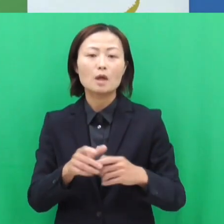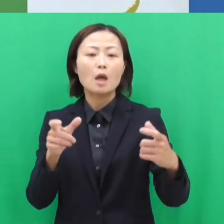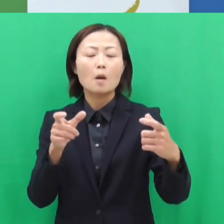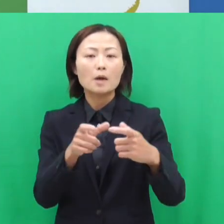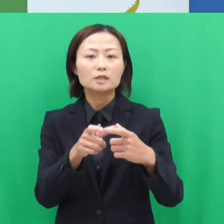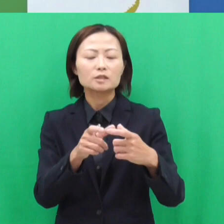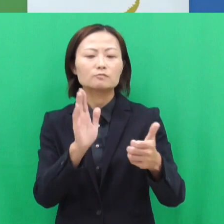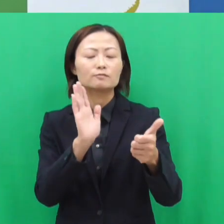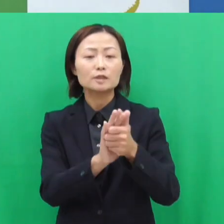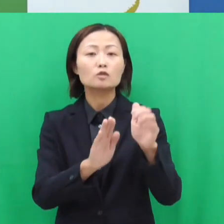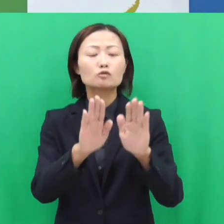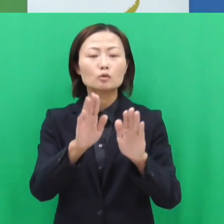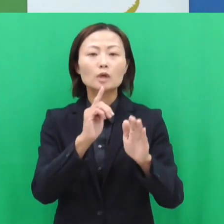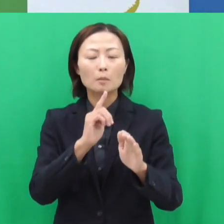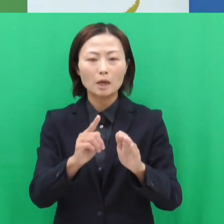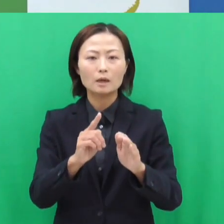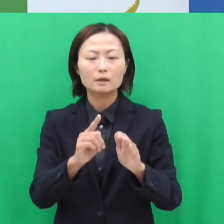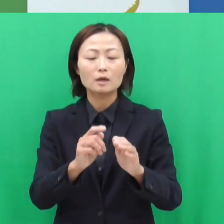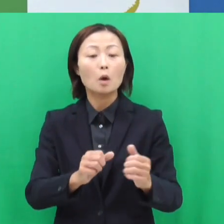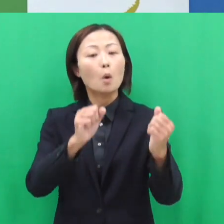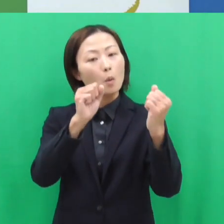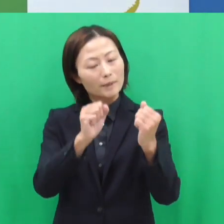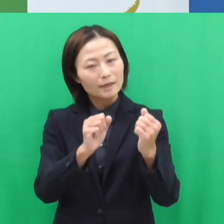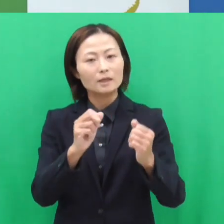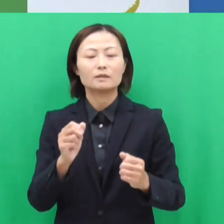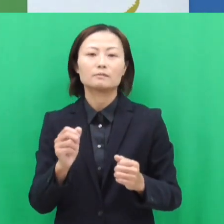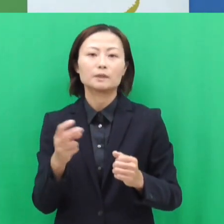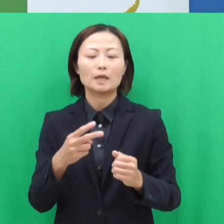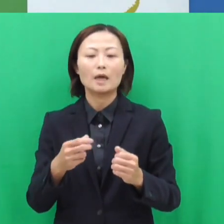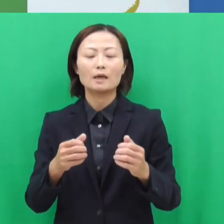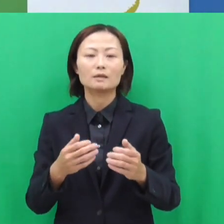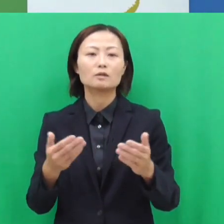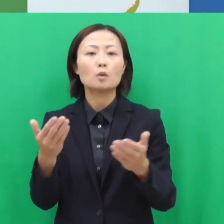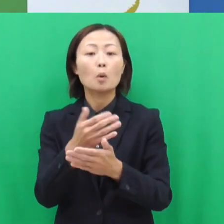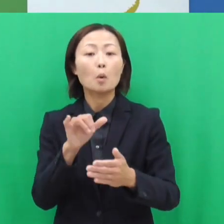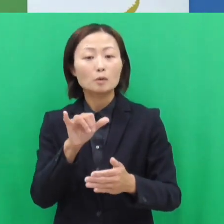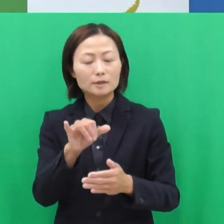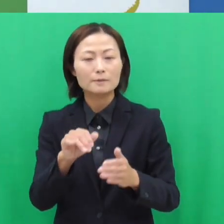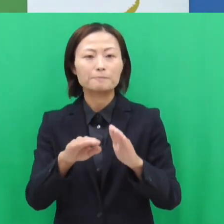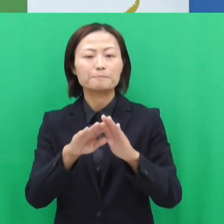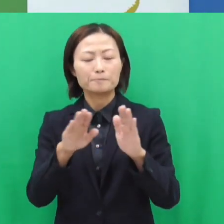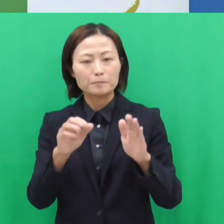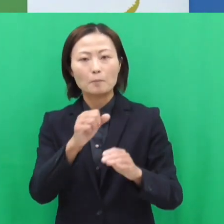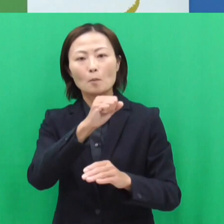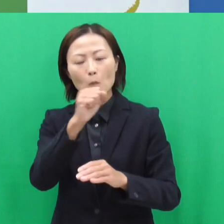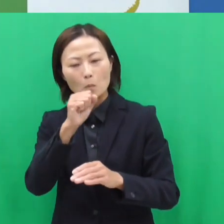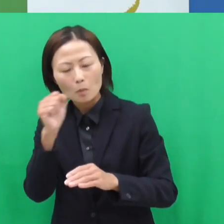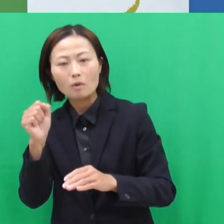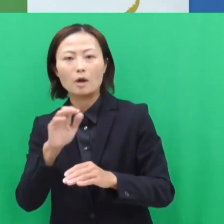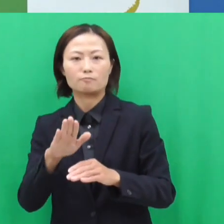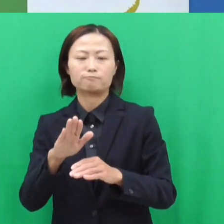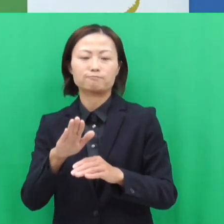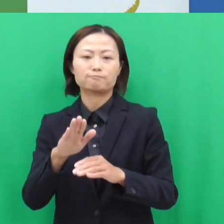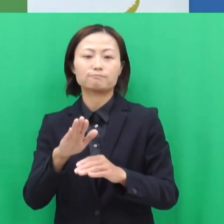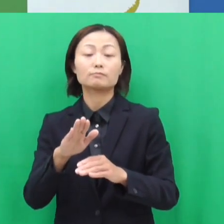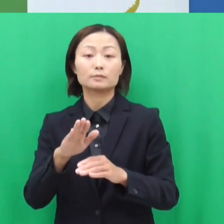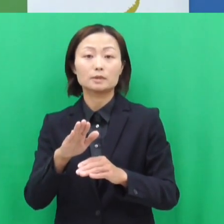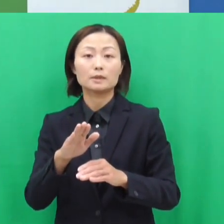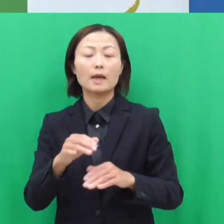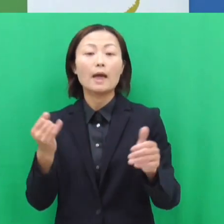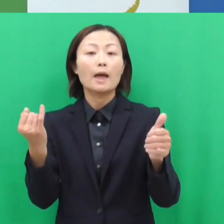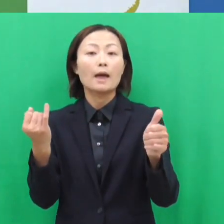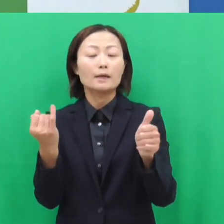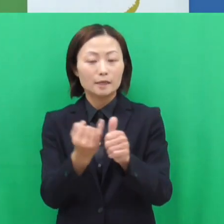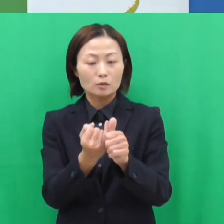見合い成立や交際成立なども実績が着々と積み上がっております結婚大会結婚して